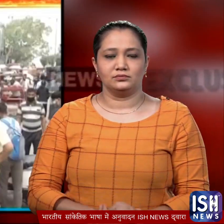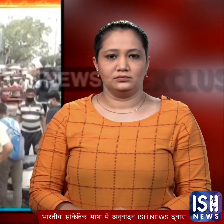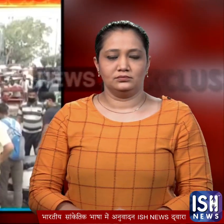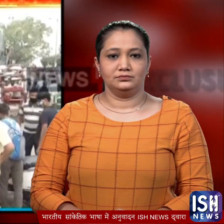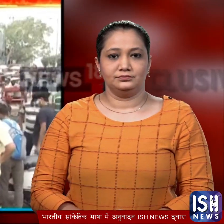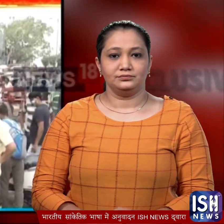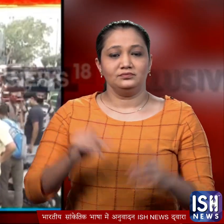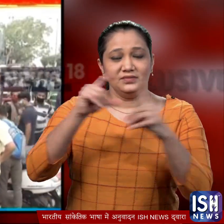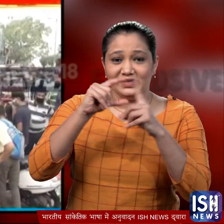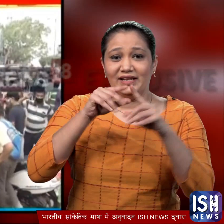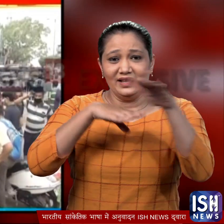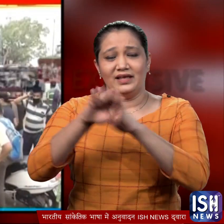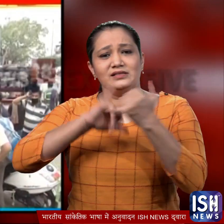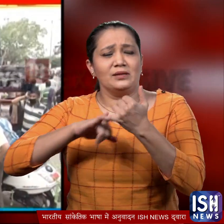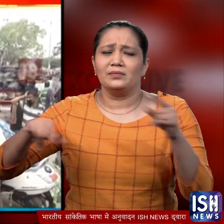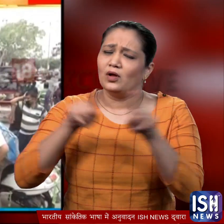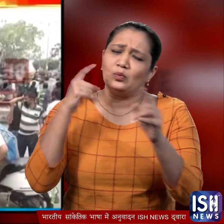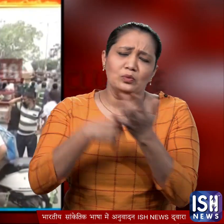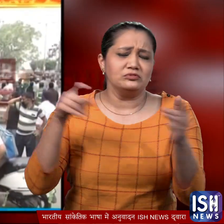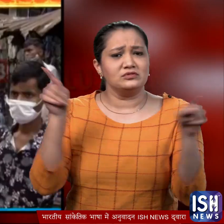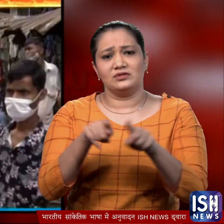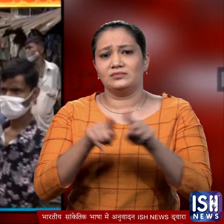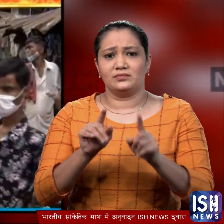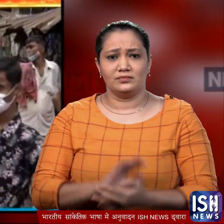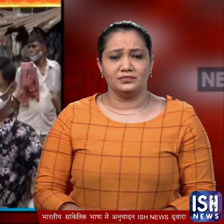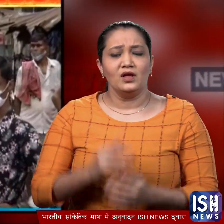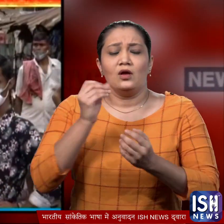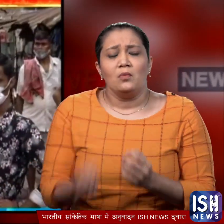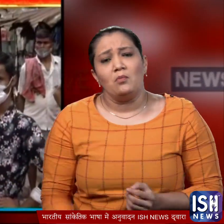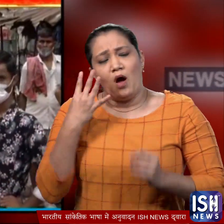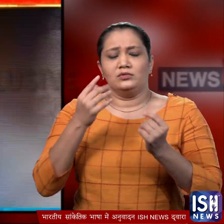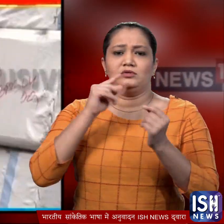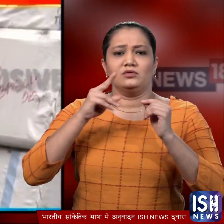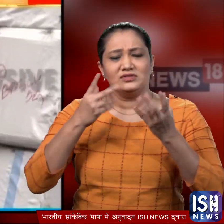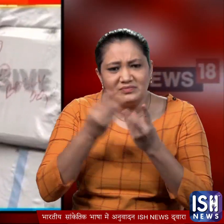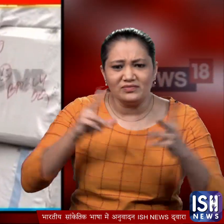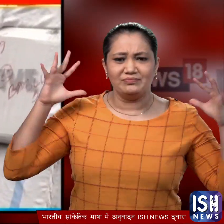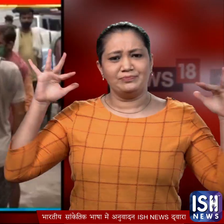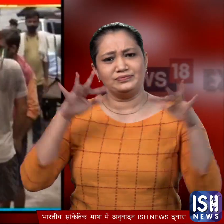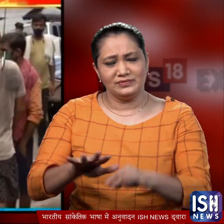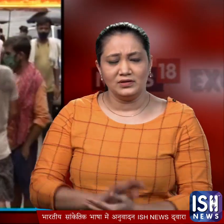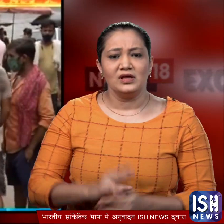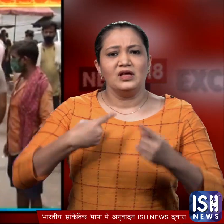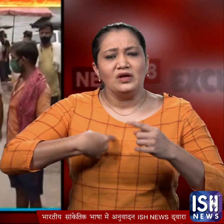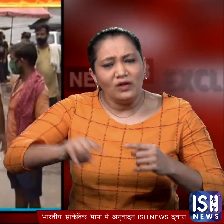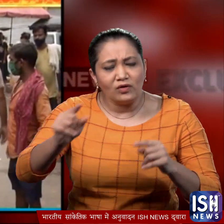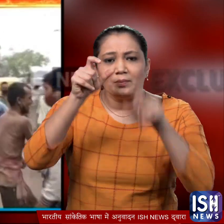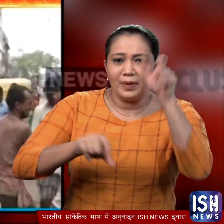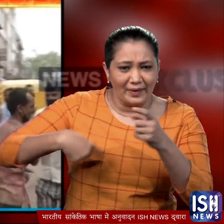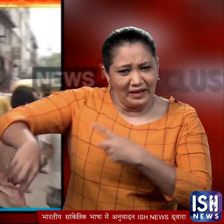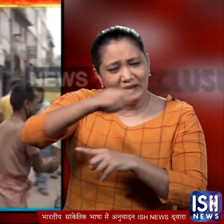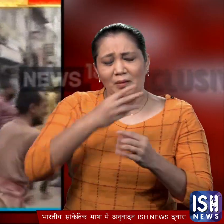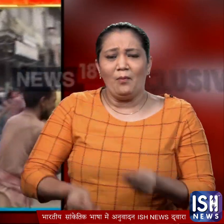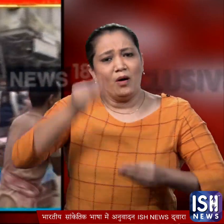हैं। दिल्ली का सदर बाजार भी नियम तोड़ने में पीछे नहीं रहा। वहां सुबह सुबह ही लोग जुटने लगे और हमेशा की तरह ज्यादातर के चेहरे